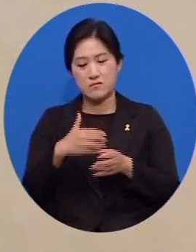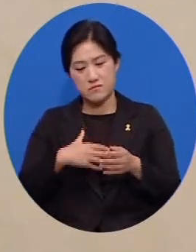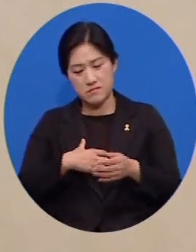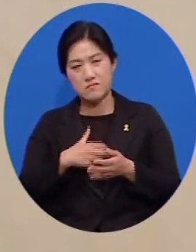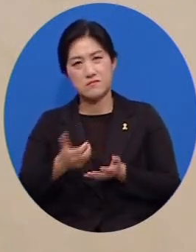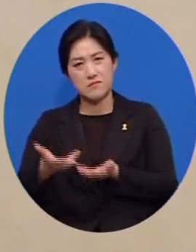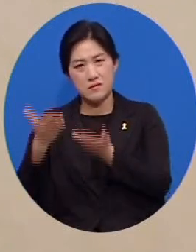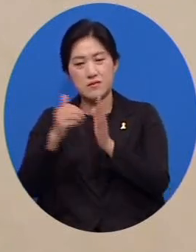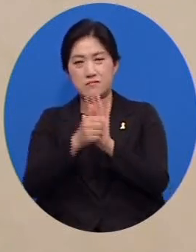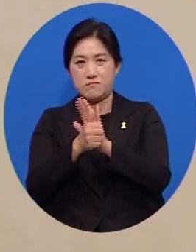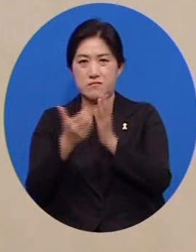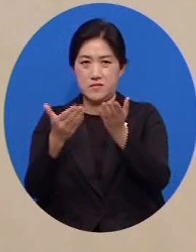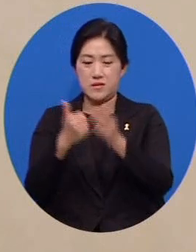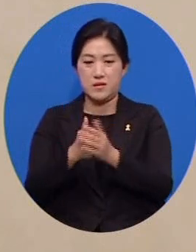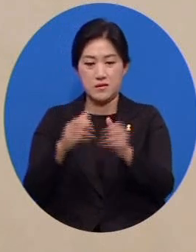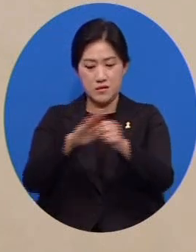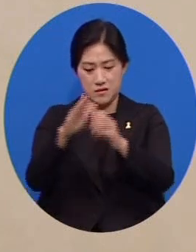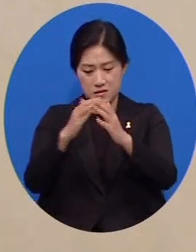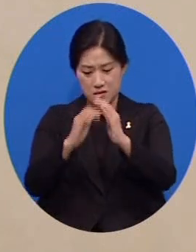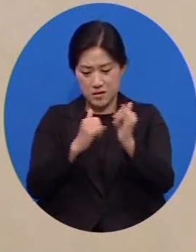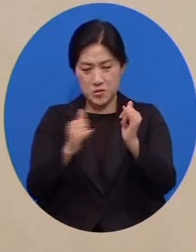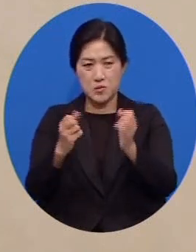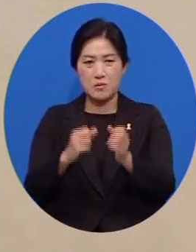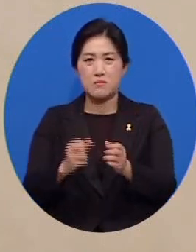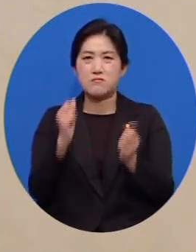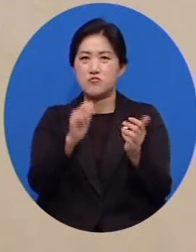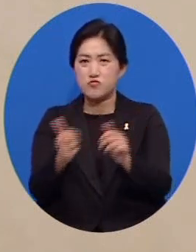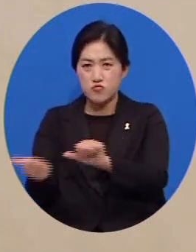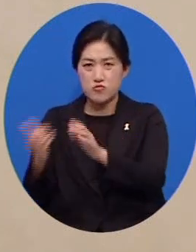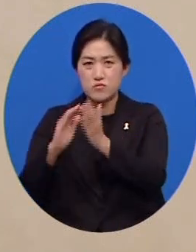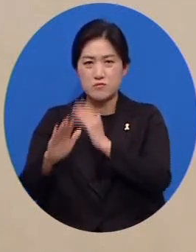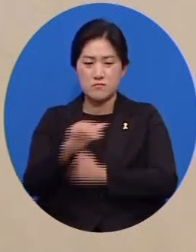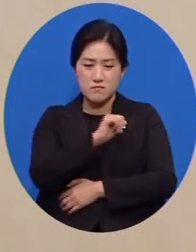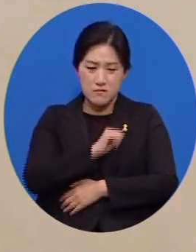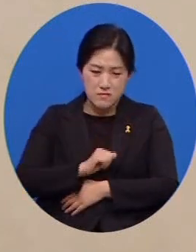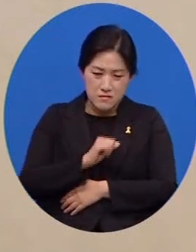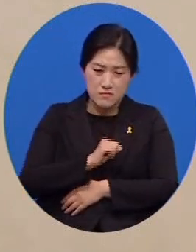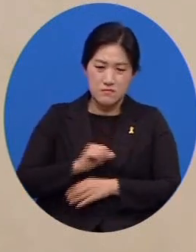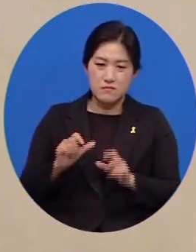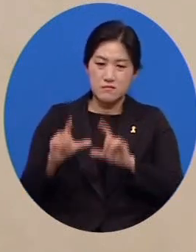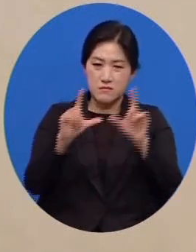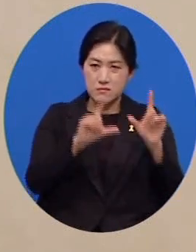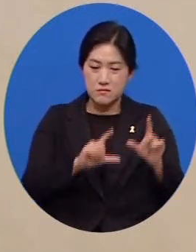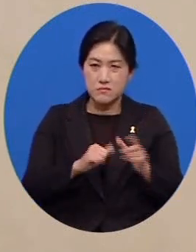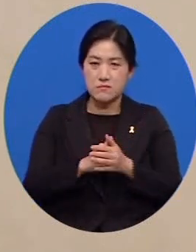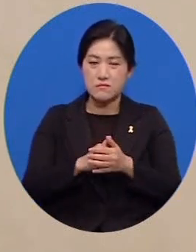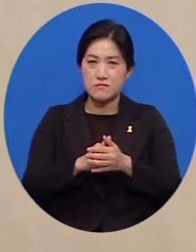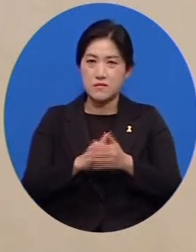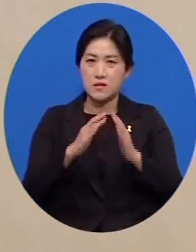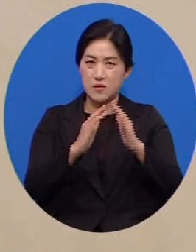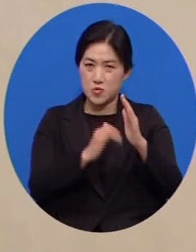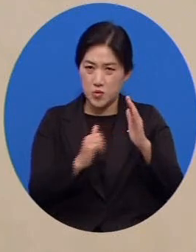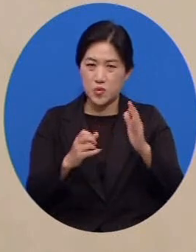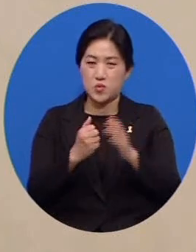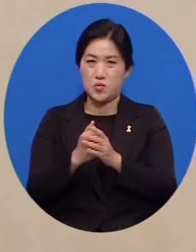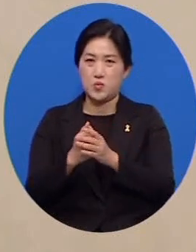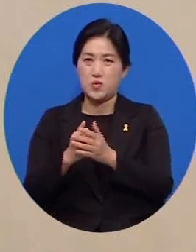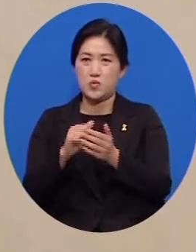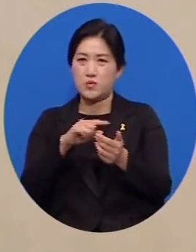사랑하는 가족을 잃고 인고의 세월을 살아가시는 유가족들과 피해자들께 위로의 말씀을